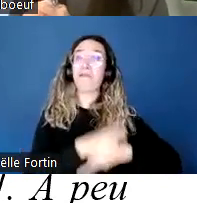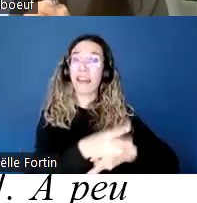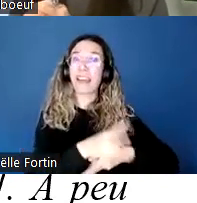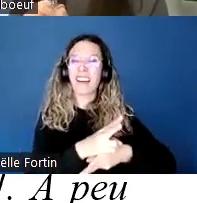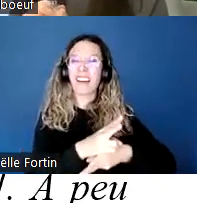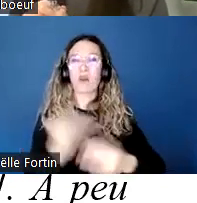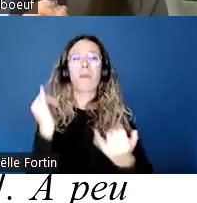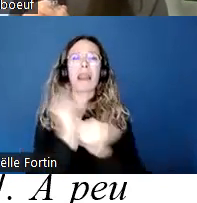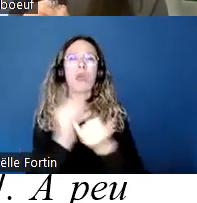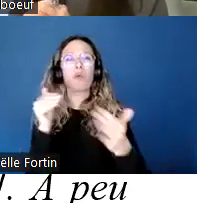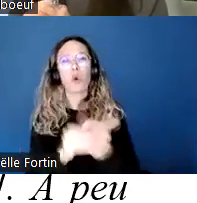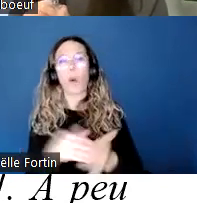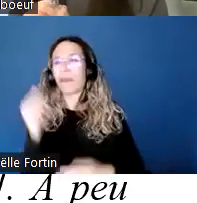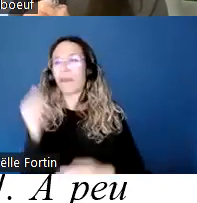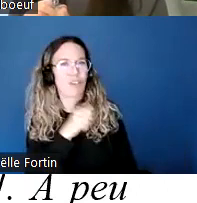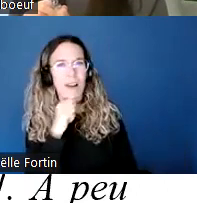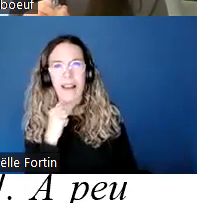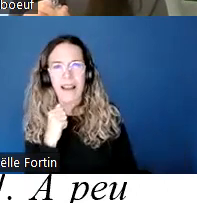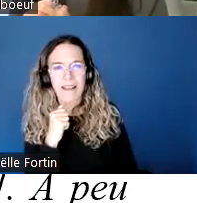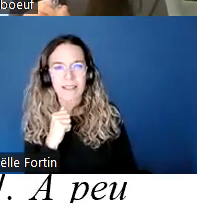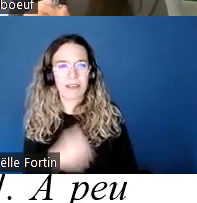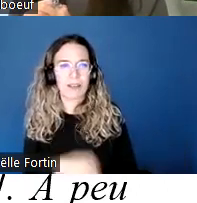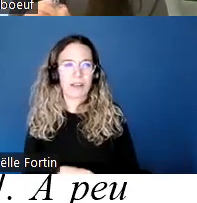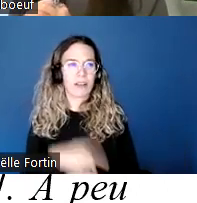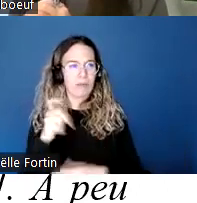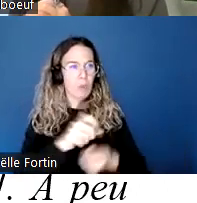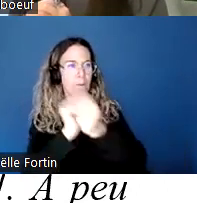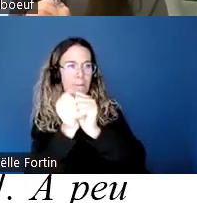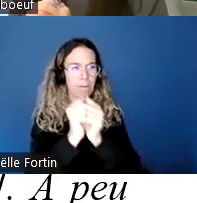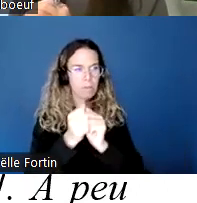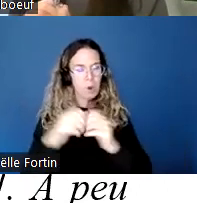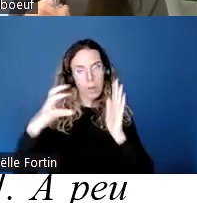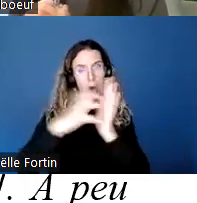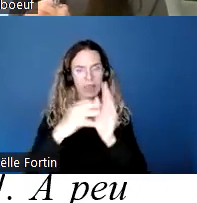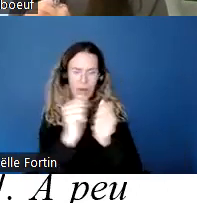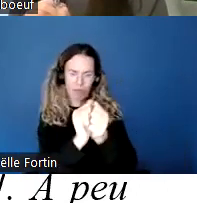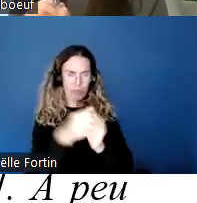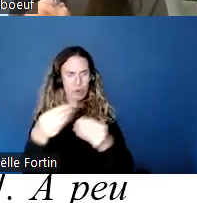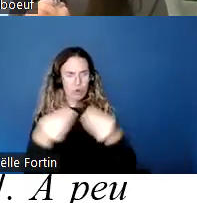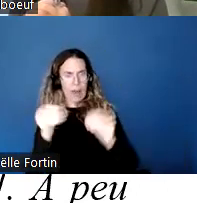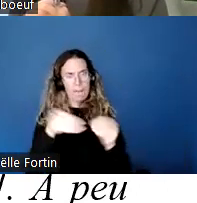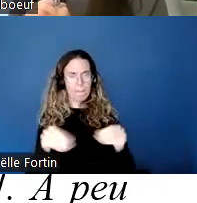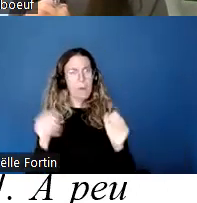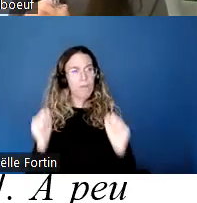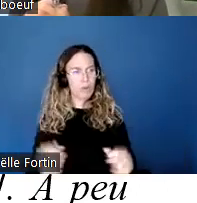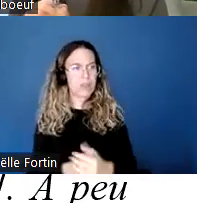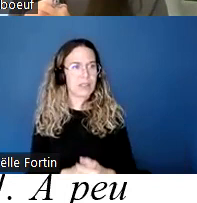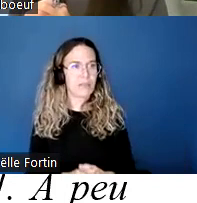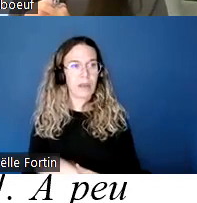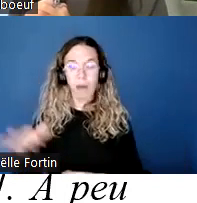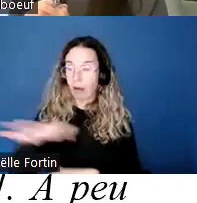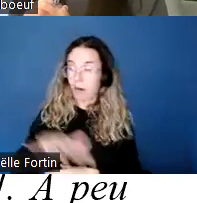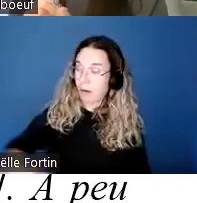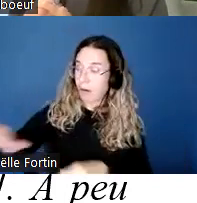contre l'intolérance. Ça a été d'avoir un caractère qui était modulable du programme selon les contextes, d'impliquer les